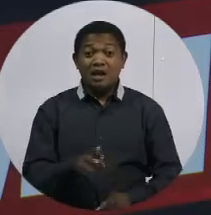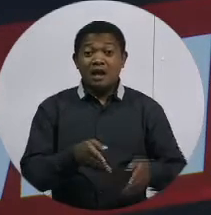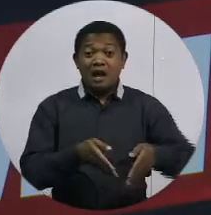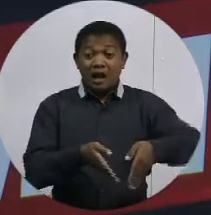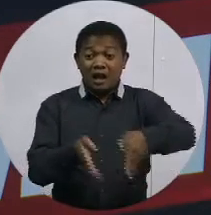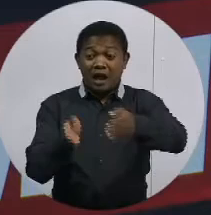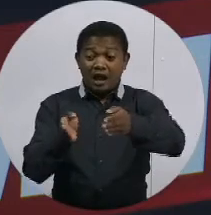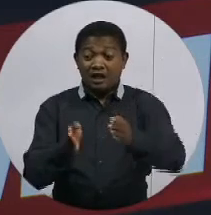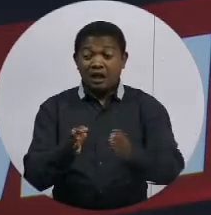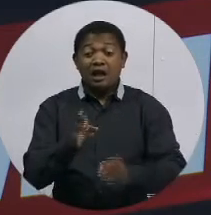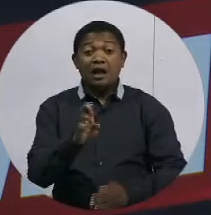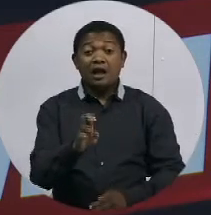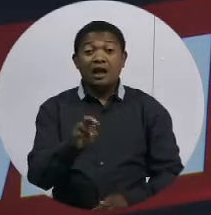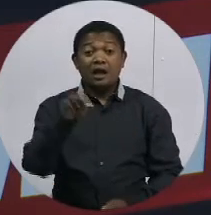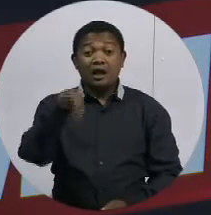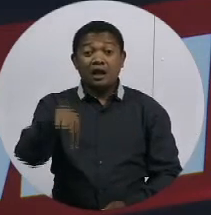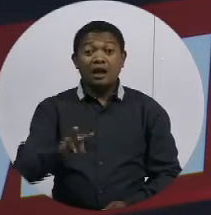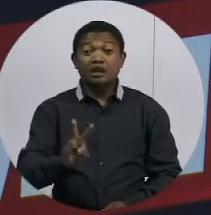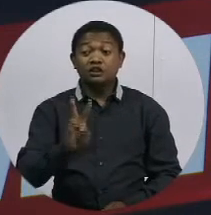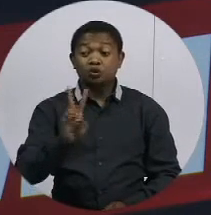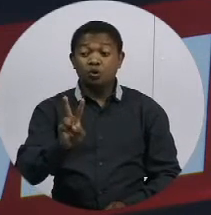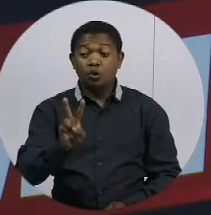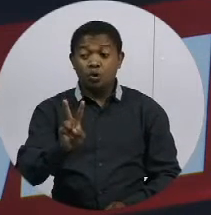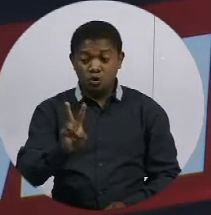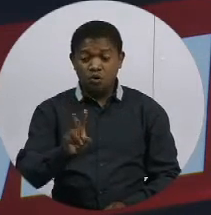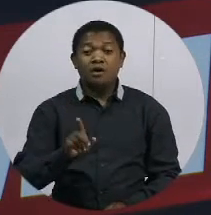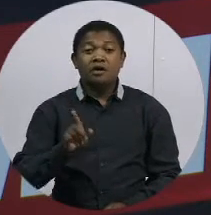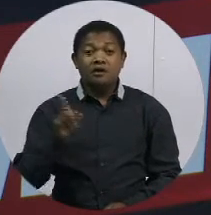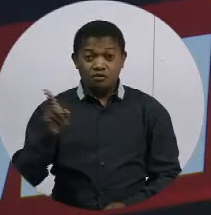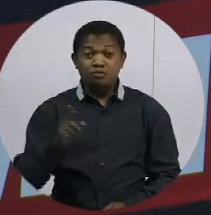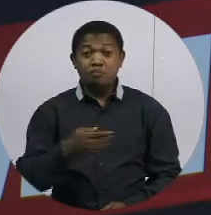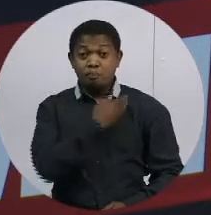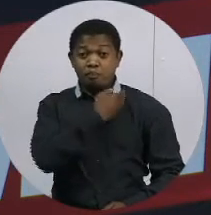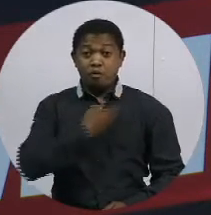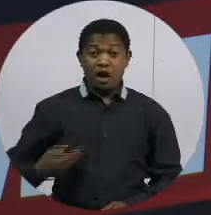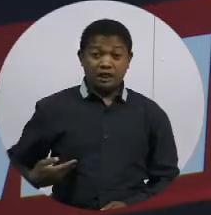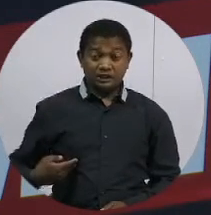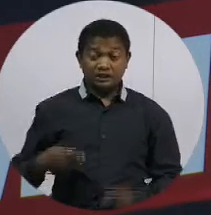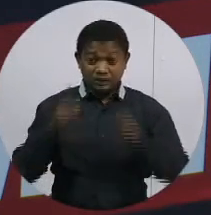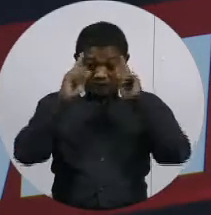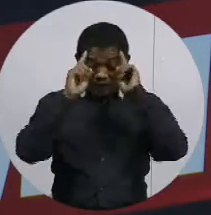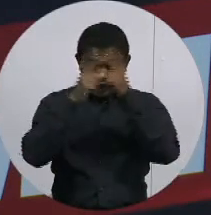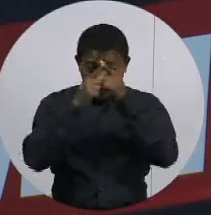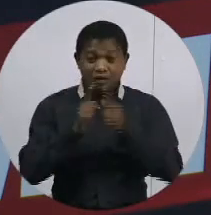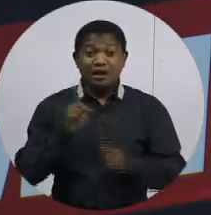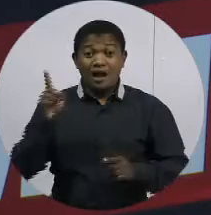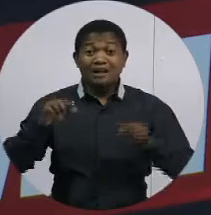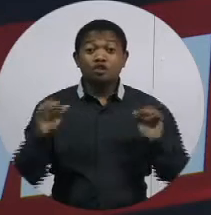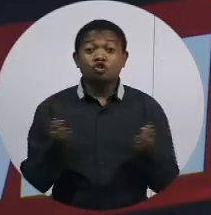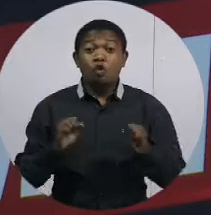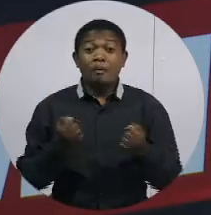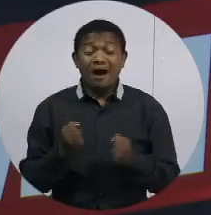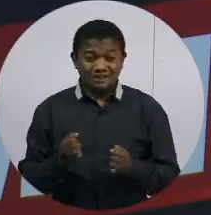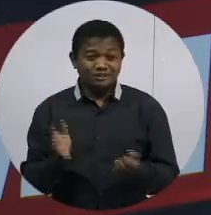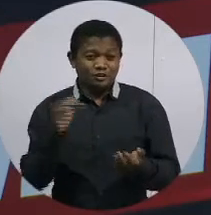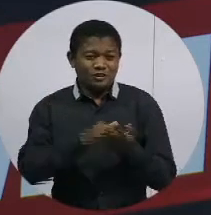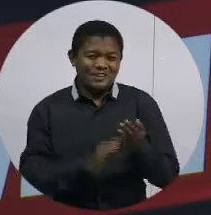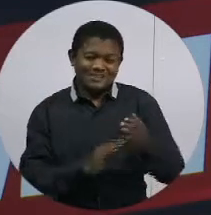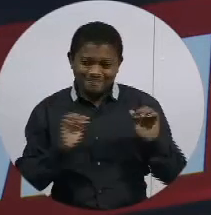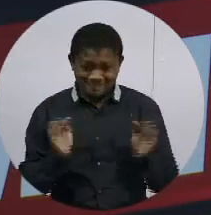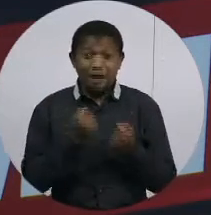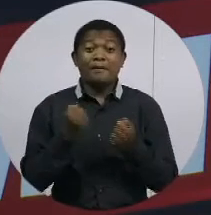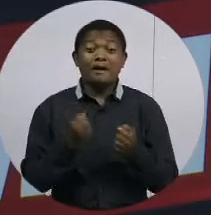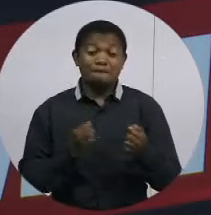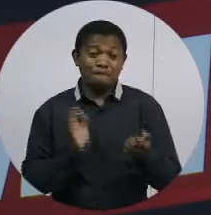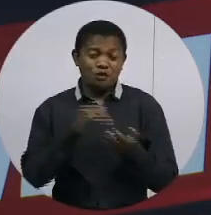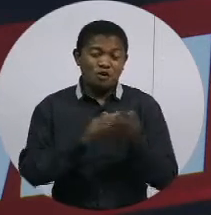ireo mpitandro ny filaminana avy tao Toamasina ho fanamafisana ny fanaraha-maso ny fifamoivozana betsaka ireo fandikan-dalàna saron'izy ireo